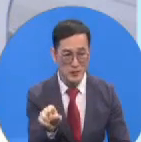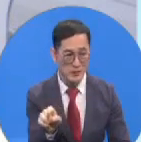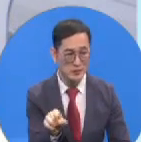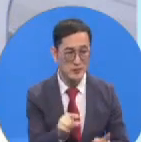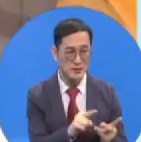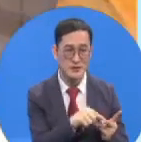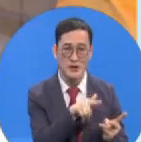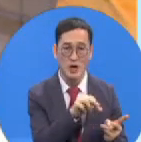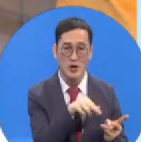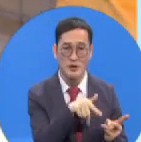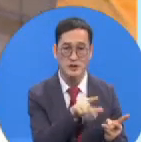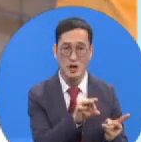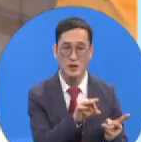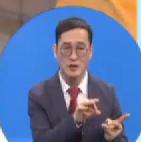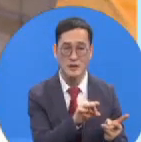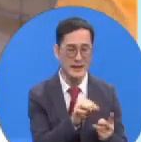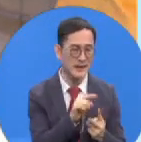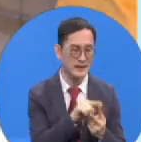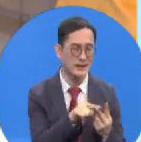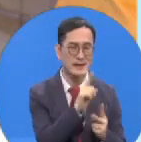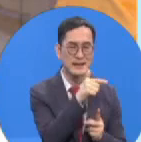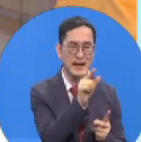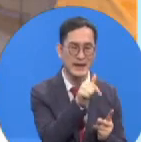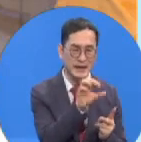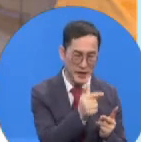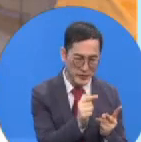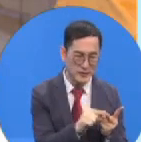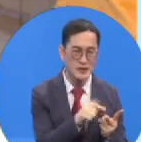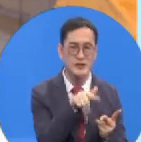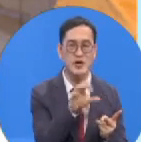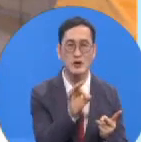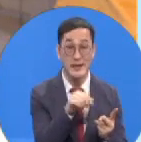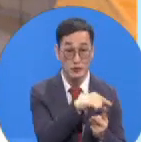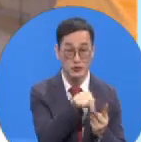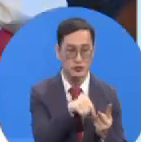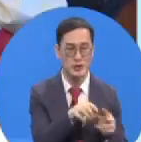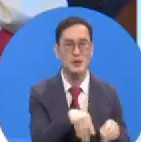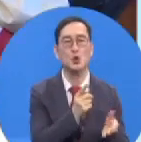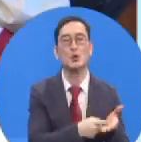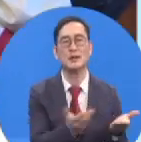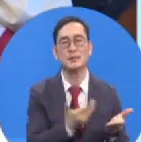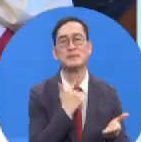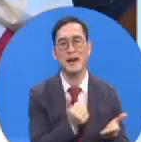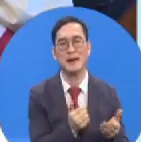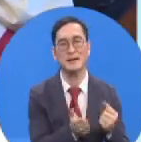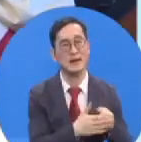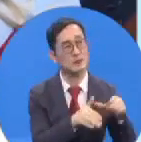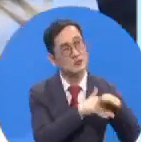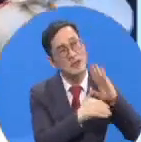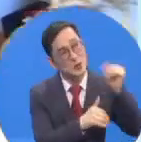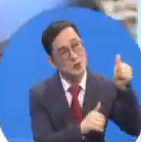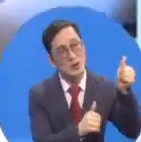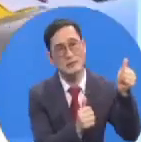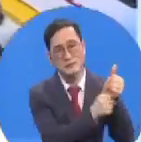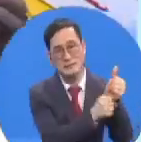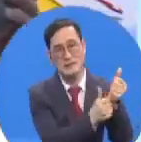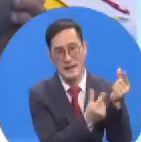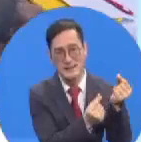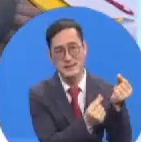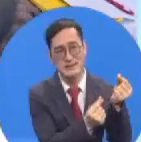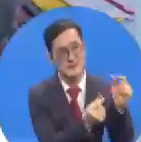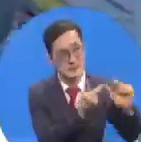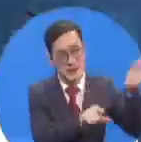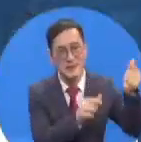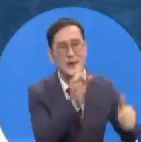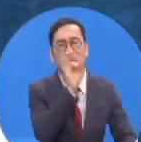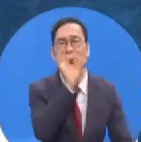총리는 기본적으로 현 정부에서 초진일을 연달아 지냈던 사람이기 때문에 문재인 대통령과 반대로 가긴, 문재인 정부를 부정하긴 쉽지